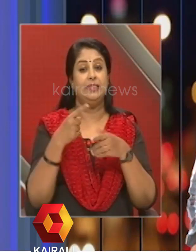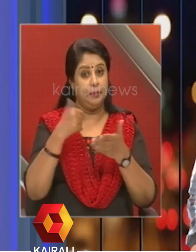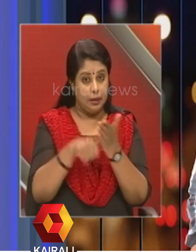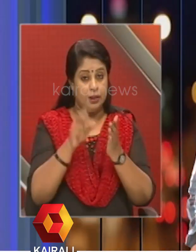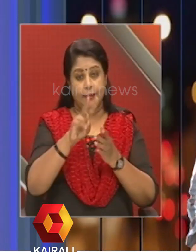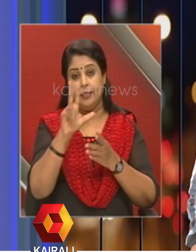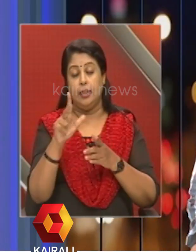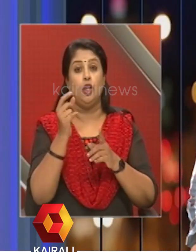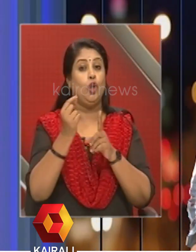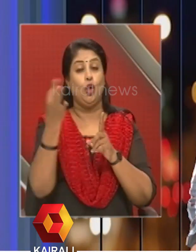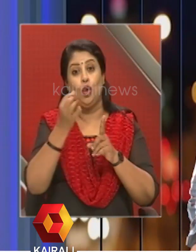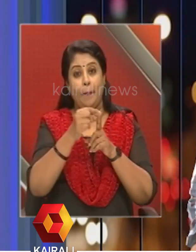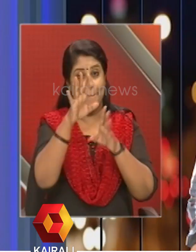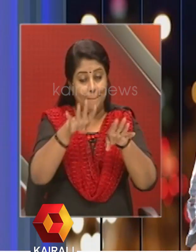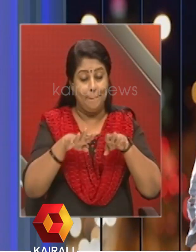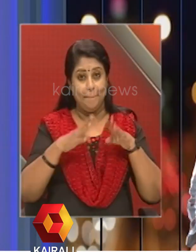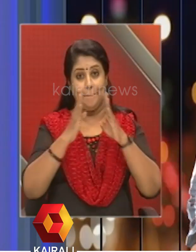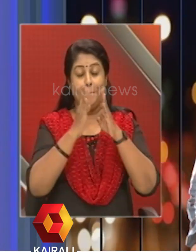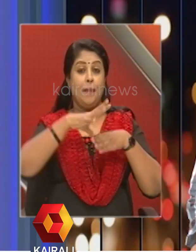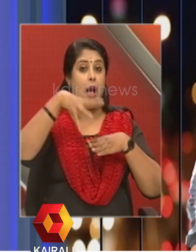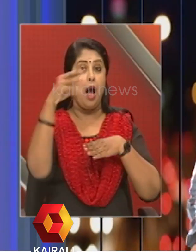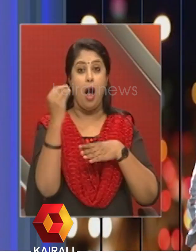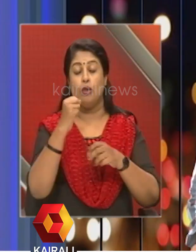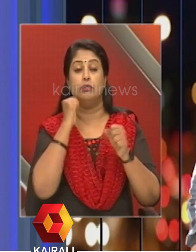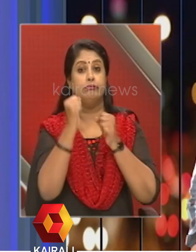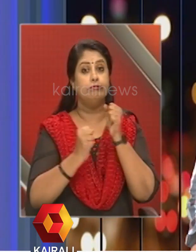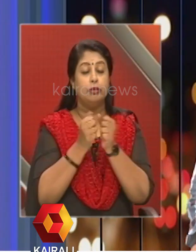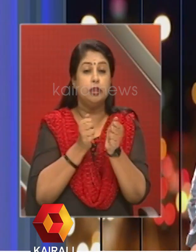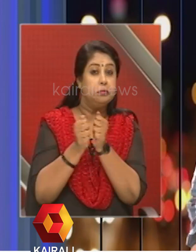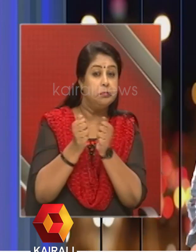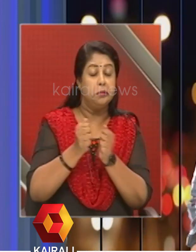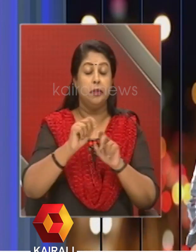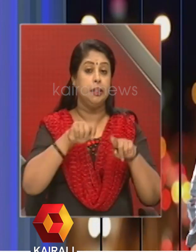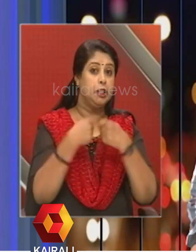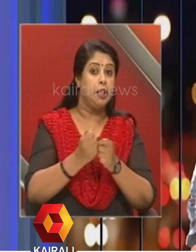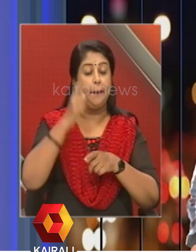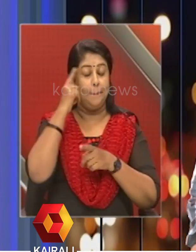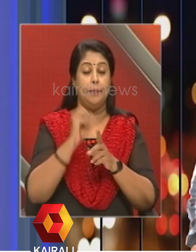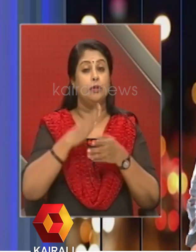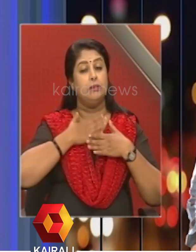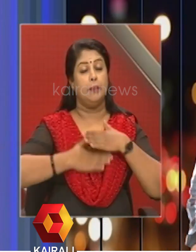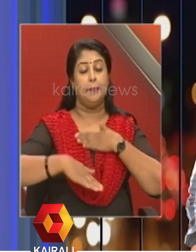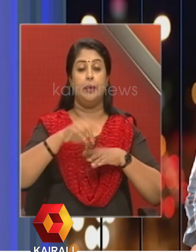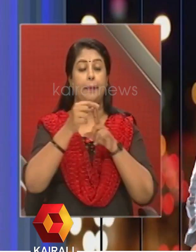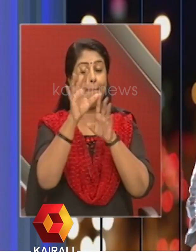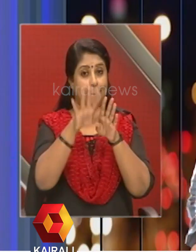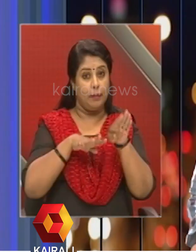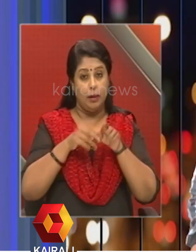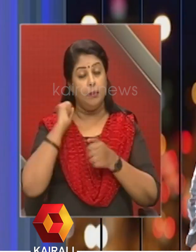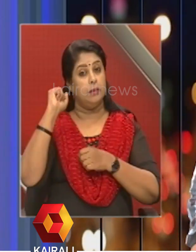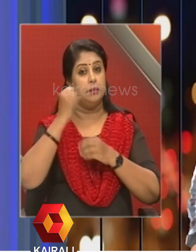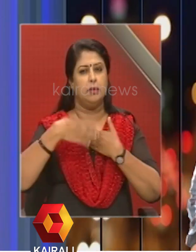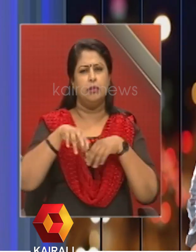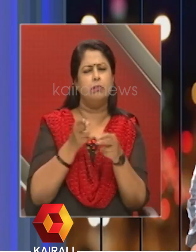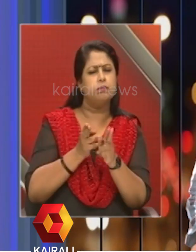മാസം 28-ന് പുതിയ പാർലമെന്റ് മന്ദിരത്തിന് മുൻപിൽ വനിതാ മഹാപഞ്ചായത്ത് നടത്തുമെന്ന് ഗുസ്തി താരങ്ങൾ സമാധാനപരമായി പാർലമെന്റിലേക്ക് മാർച്ച് നടത്തും. ടിയർ ഗാസും